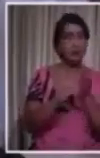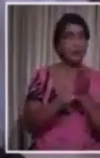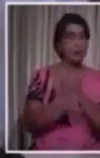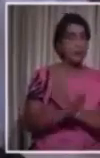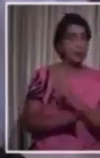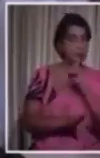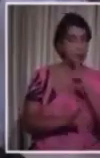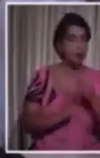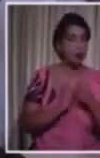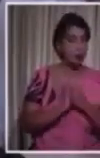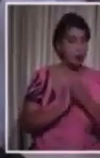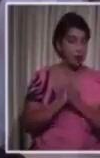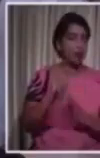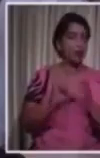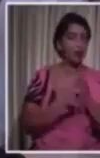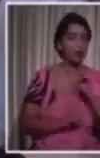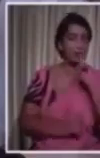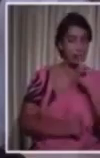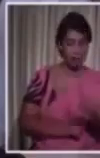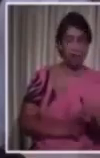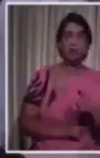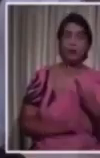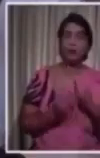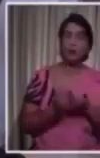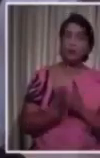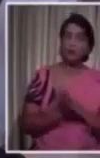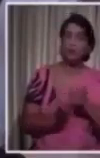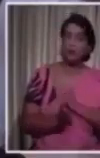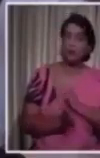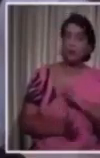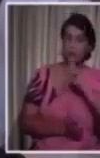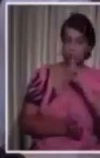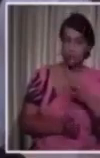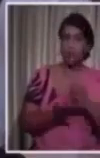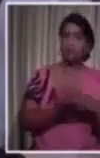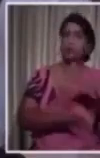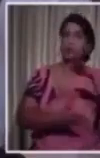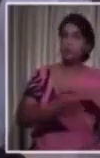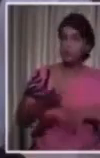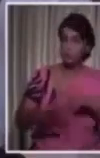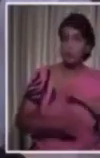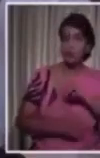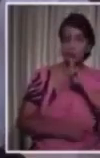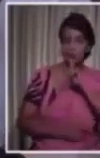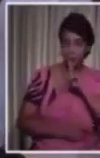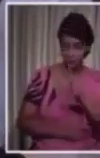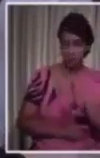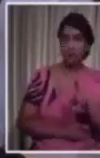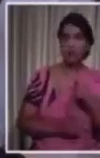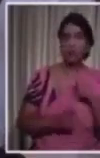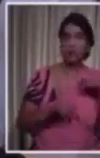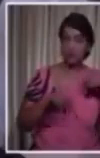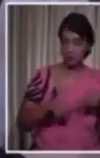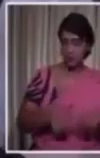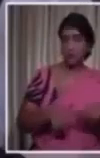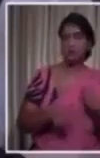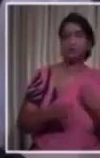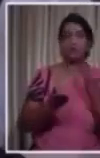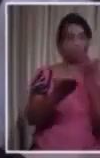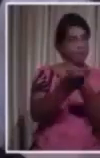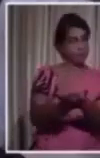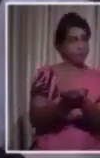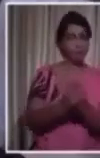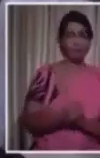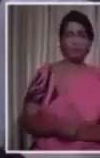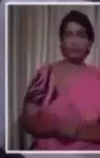garu mantrituma ekanga wemin Hasya kematta palakaremin likhitava karayati prakashaya obathumata main